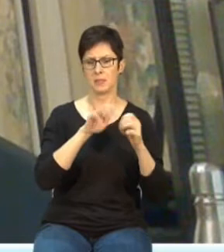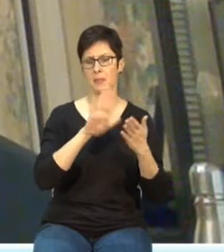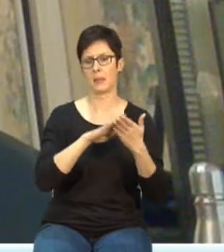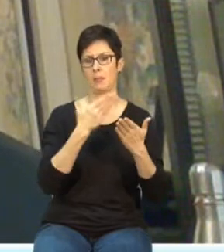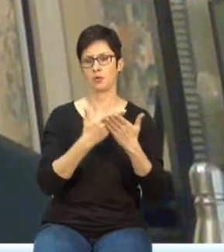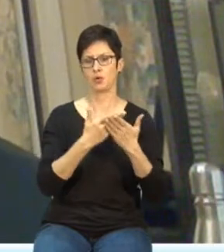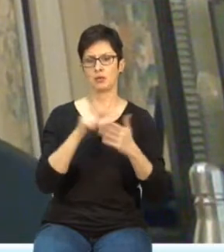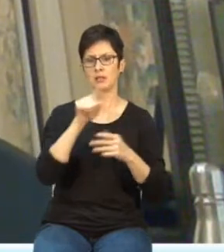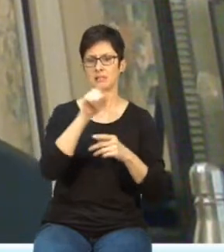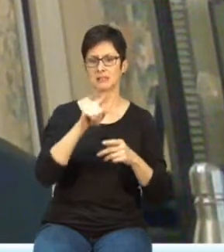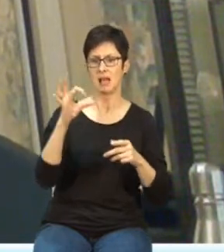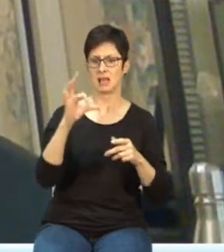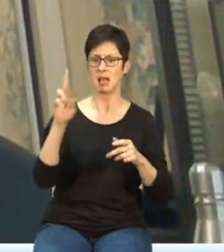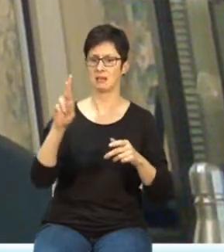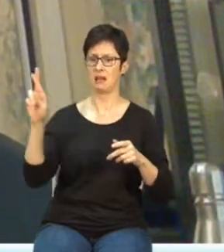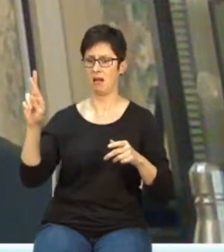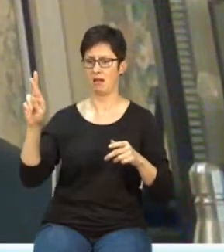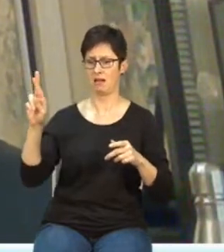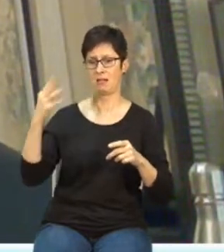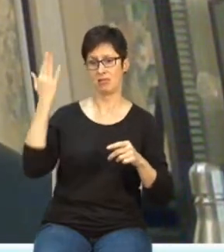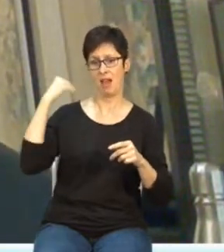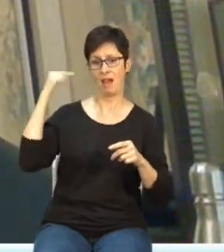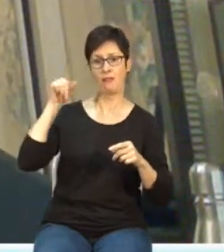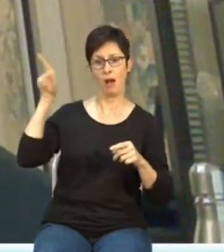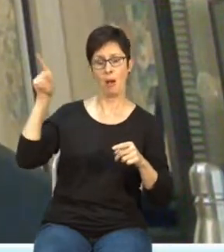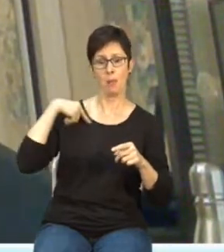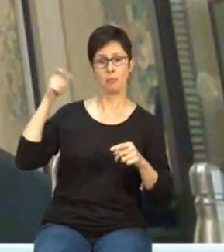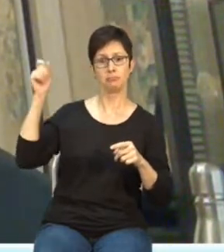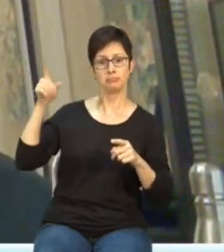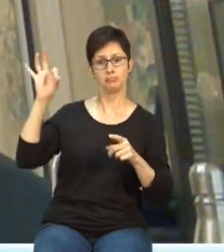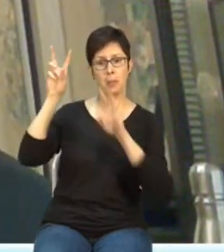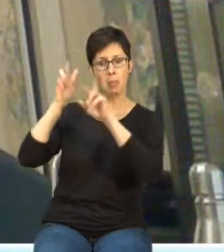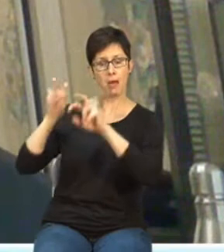ze Związku Radzieckiego które się w tamtym okresie pojawiały